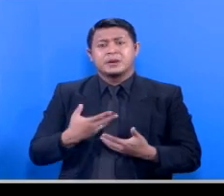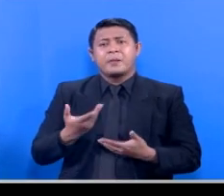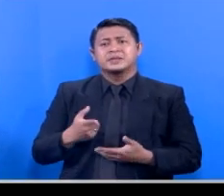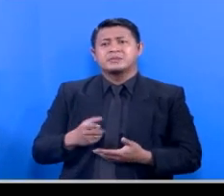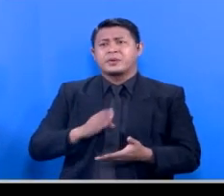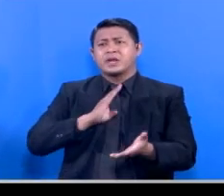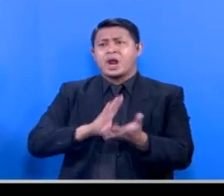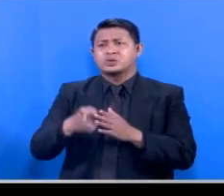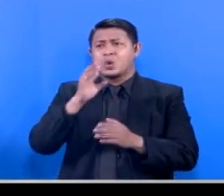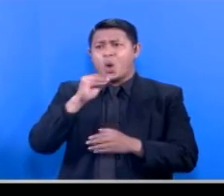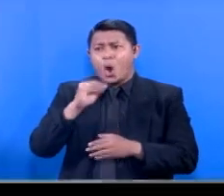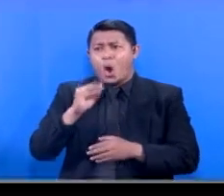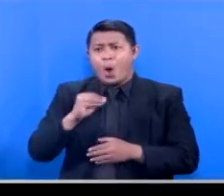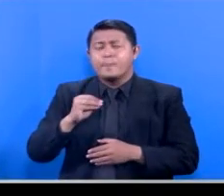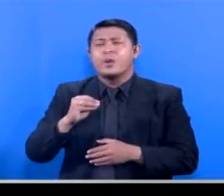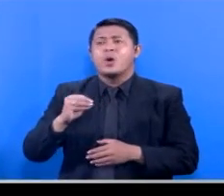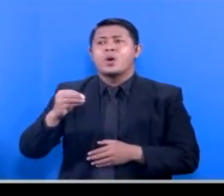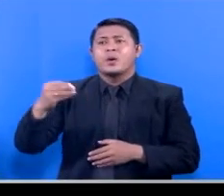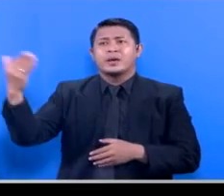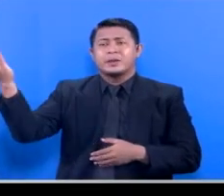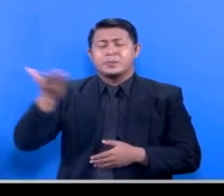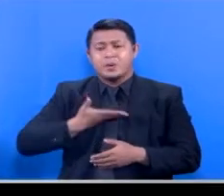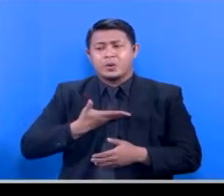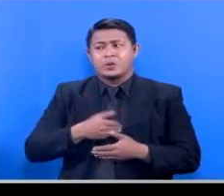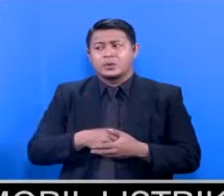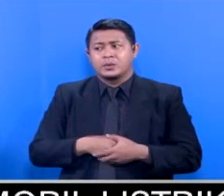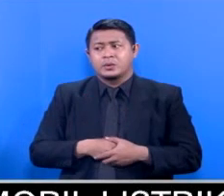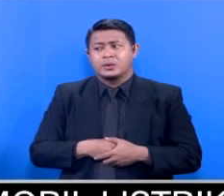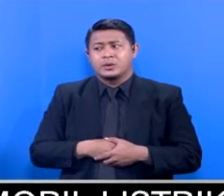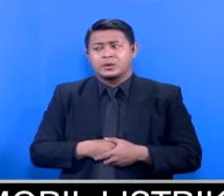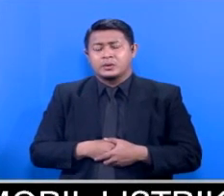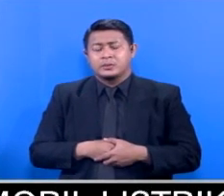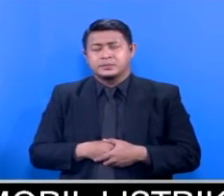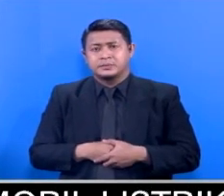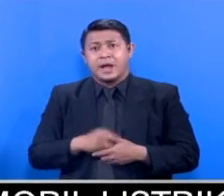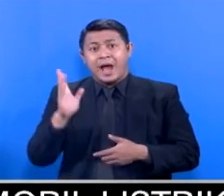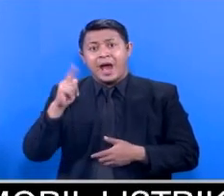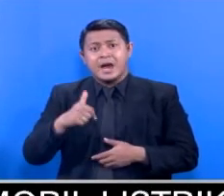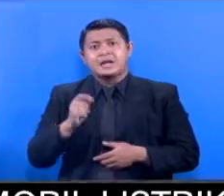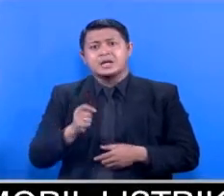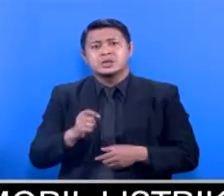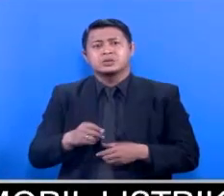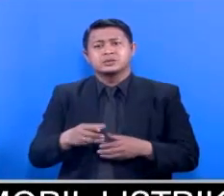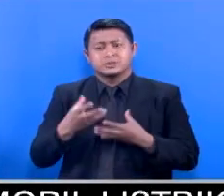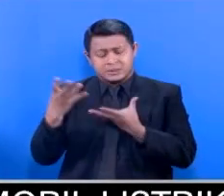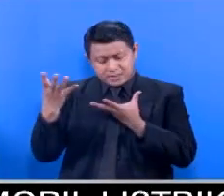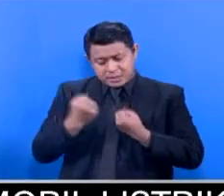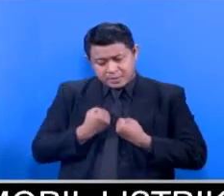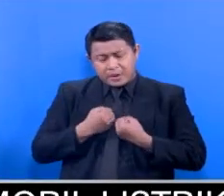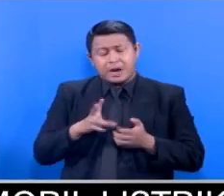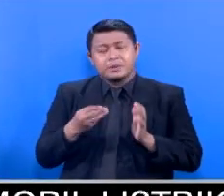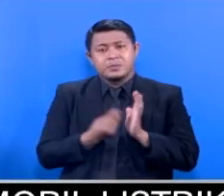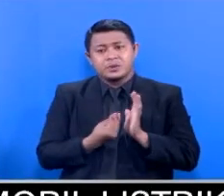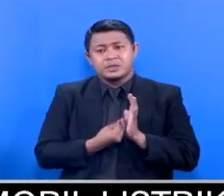apalagi ini masa panen Kita Masih Terus bener atau sekalian ya hari ini terus kita menyerap kami buktikan